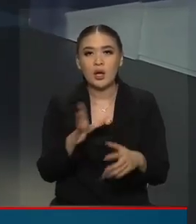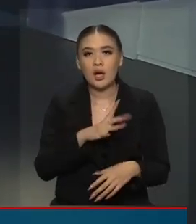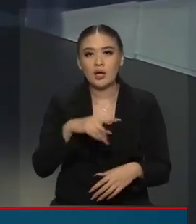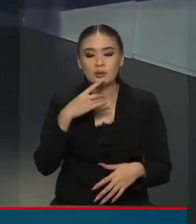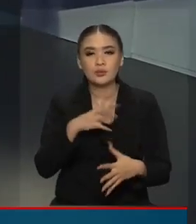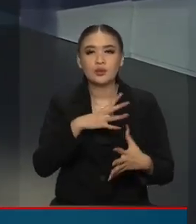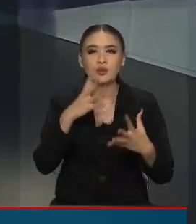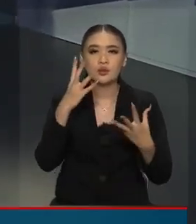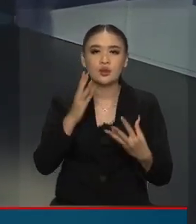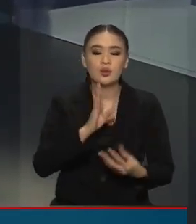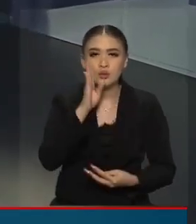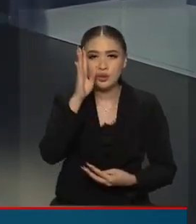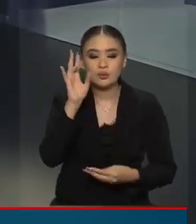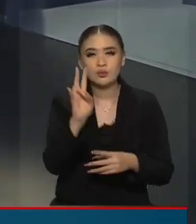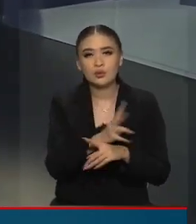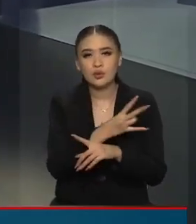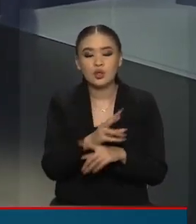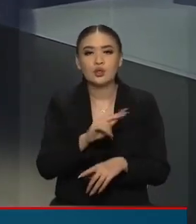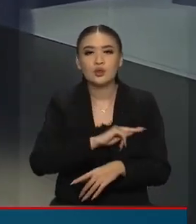күн болсын, түн болсын жұмысты атқарып,